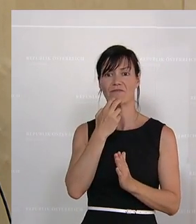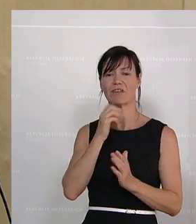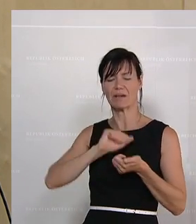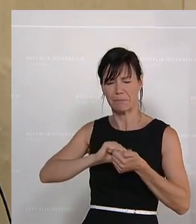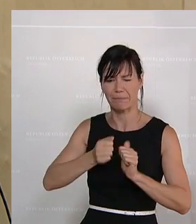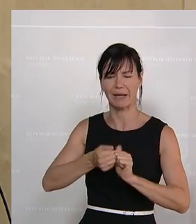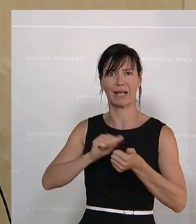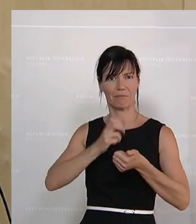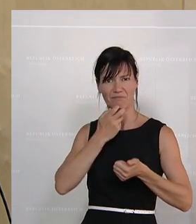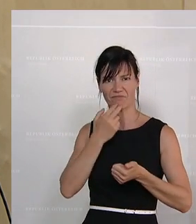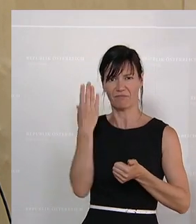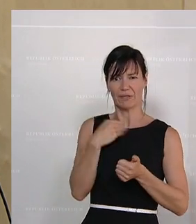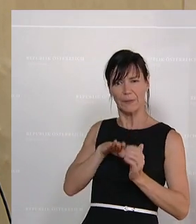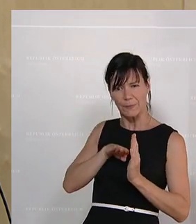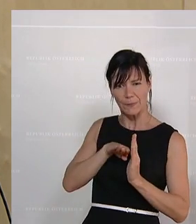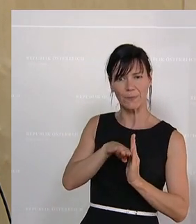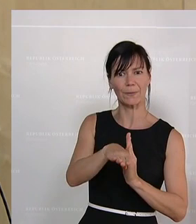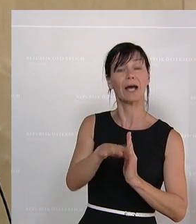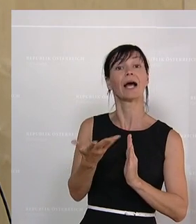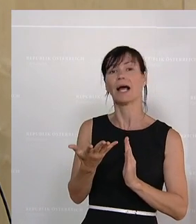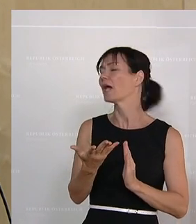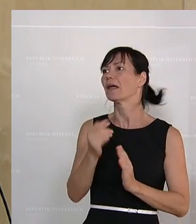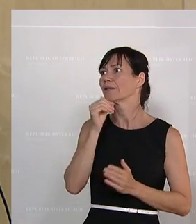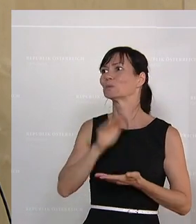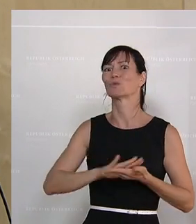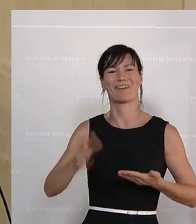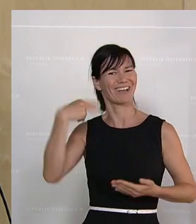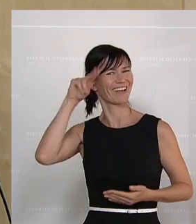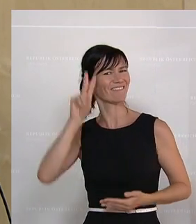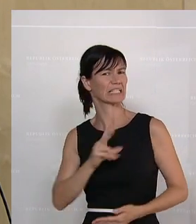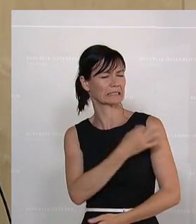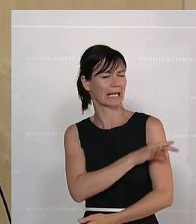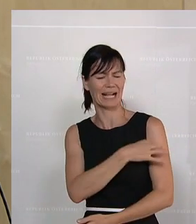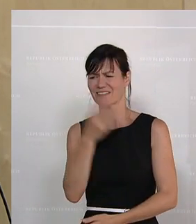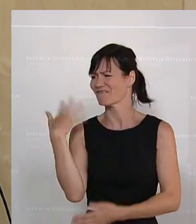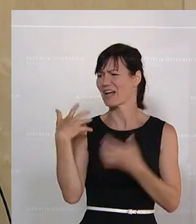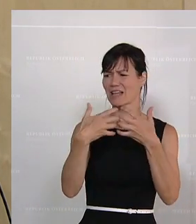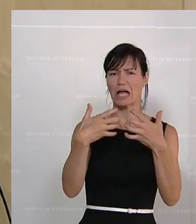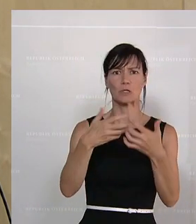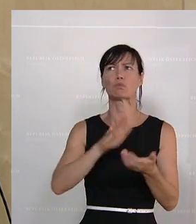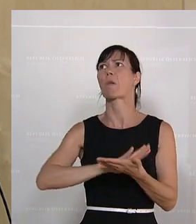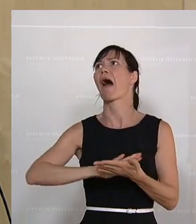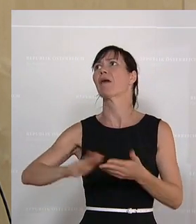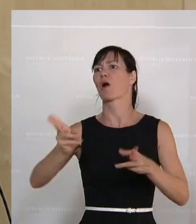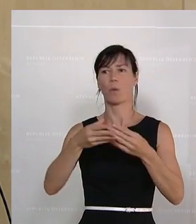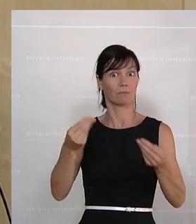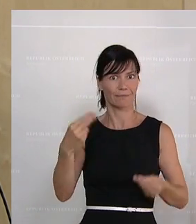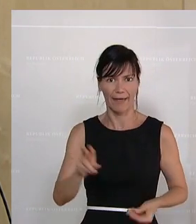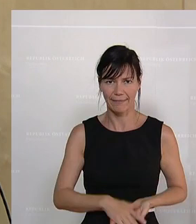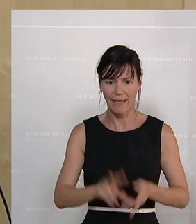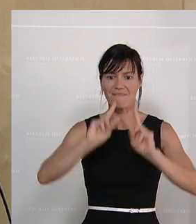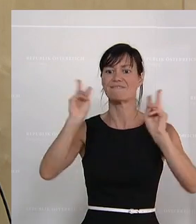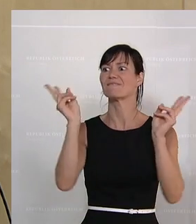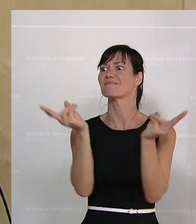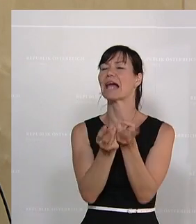er der vizekanzler schon erwähnt bei weitem nicht so trivial wie sich das manche vielleicht vorstellen und kein staat der welt herr